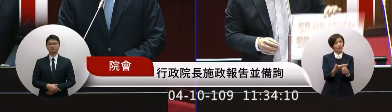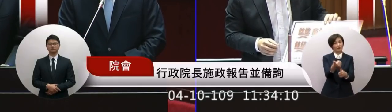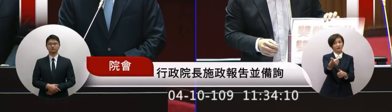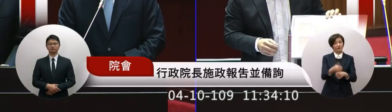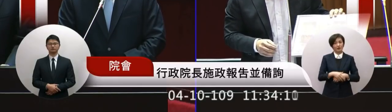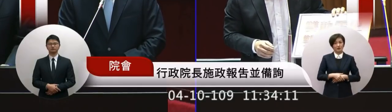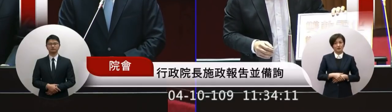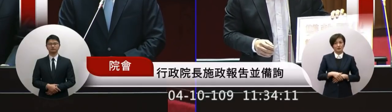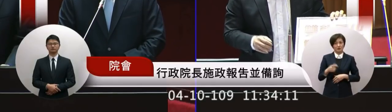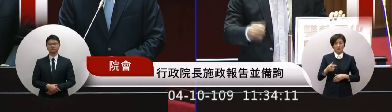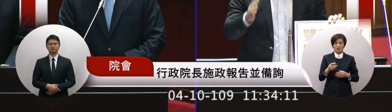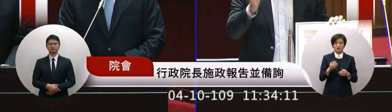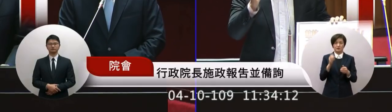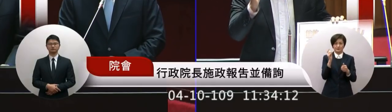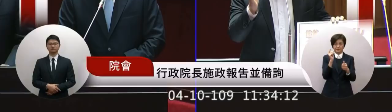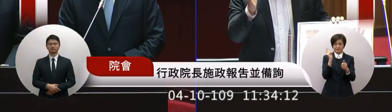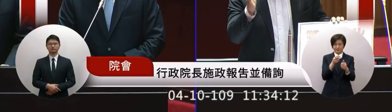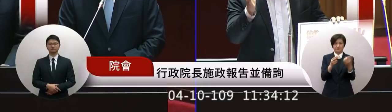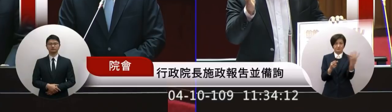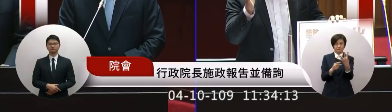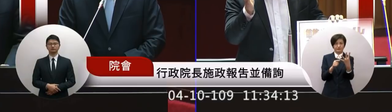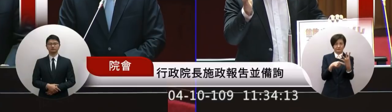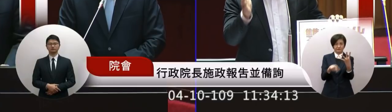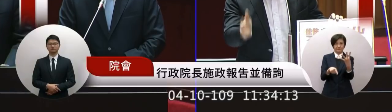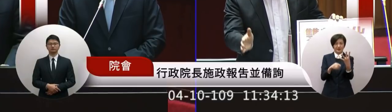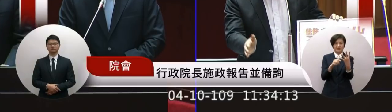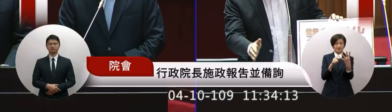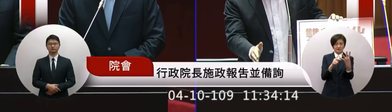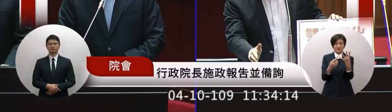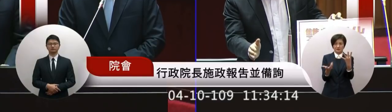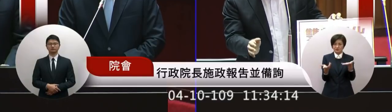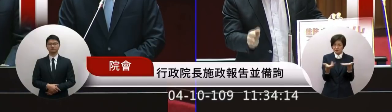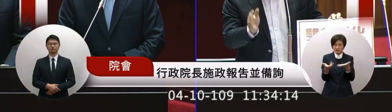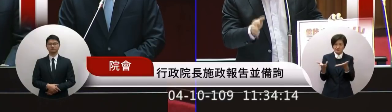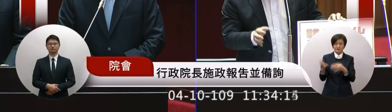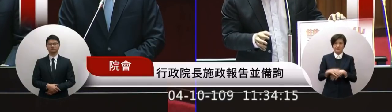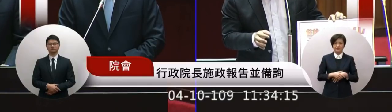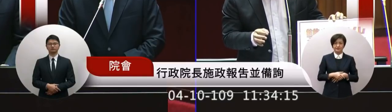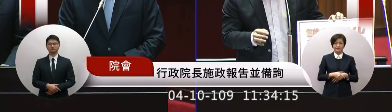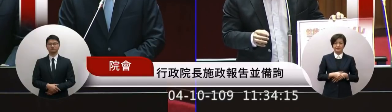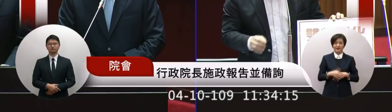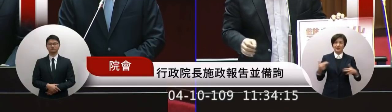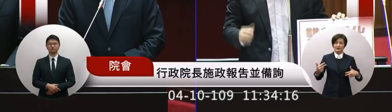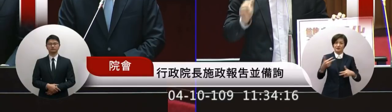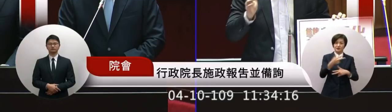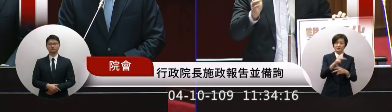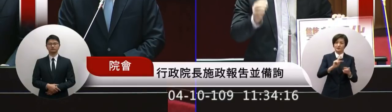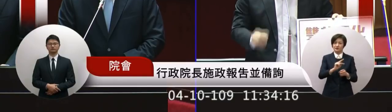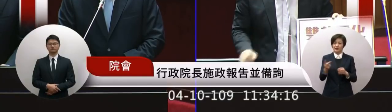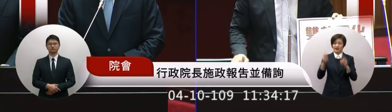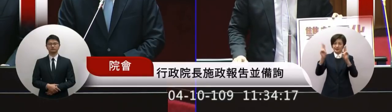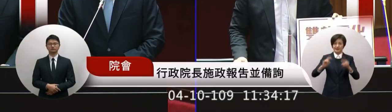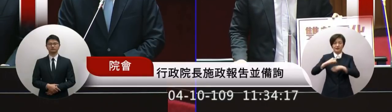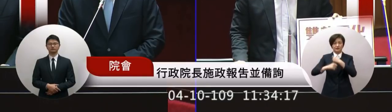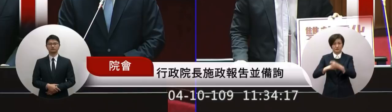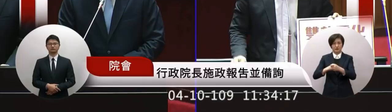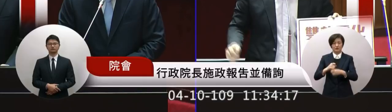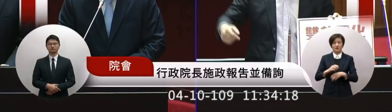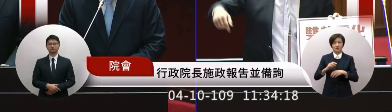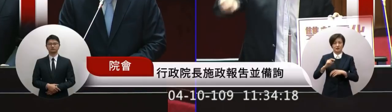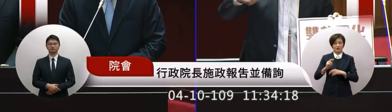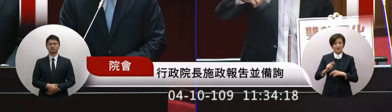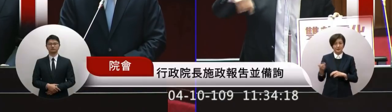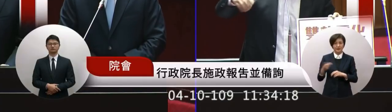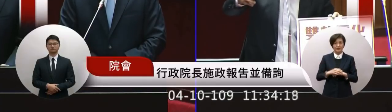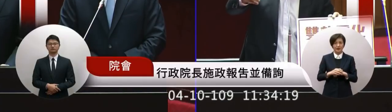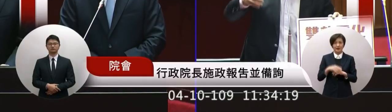路提出四个要求吼，第一，希望讲双线会当电化，啊，这个双向会当宽增